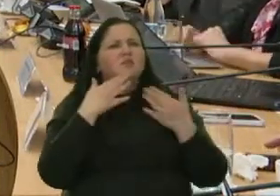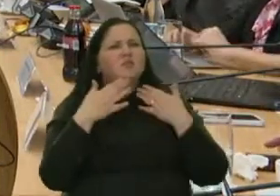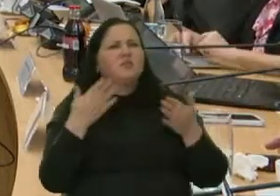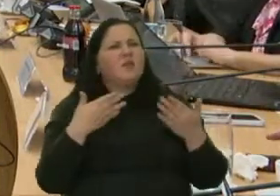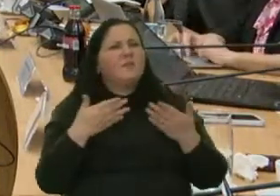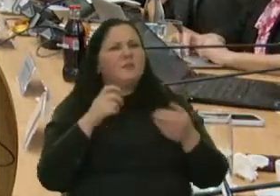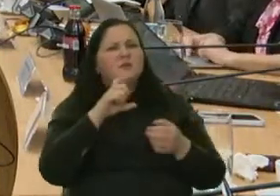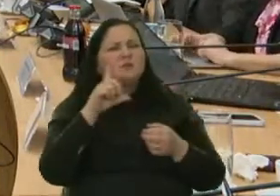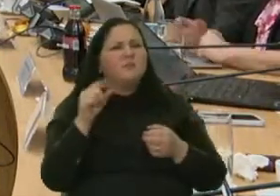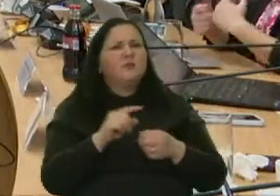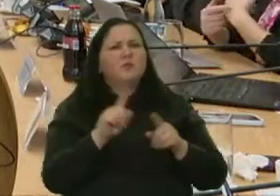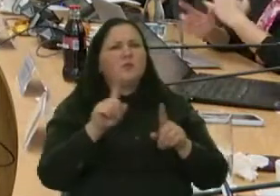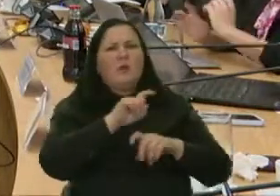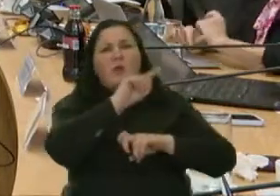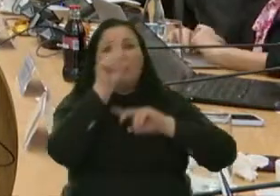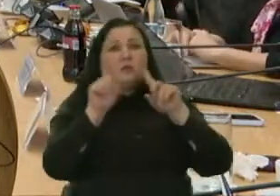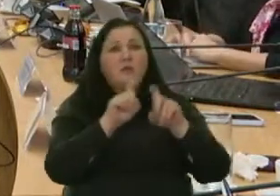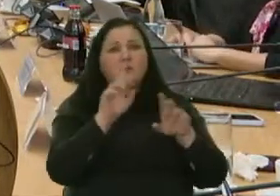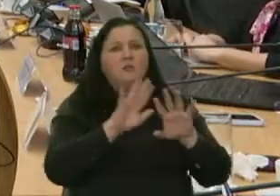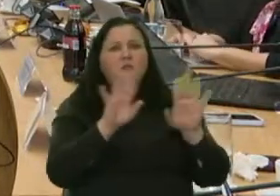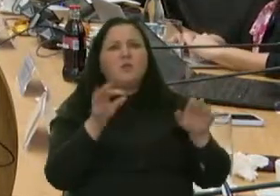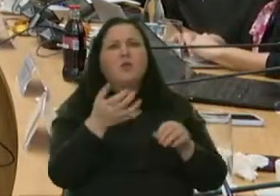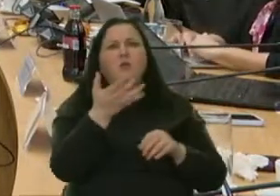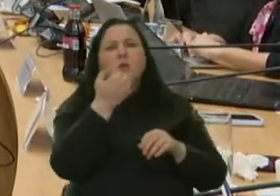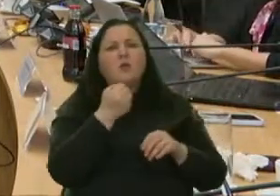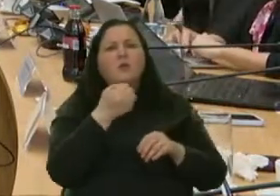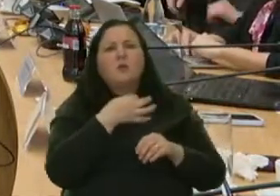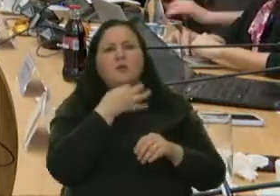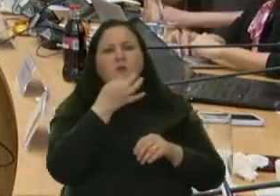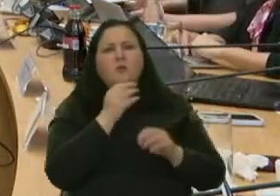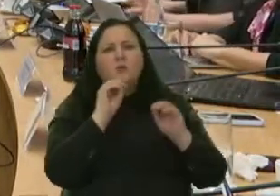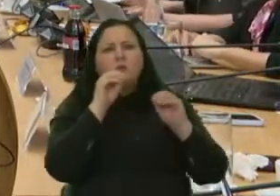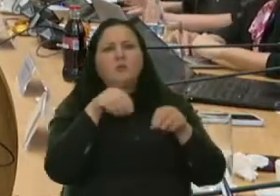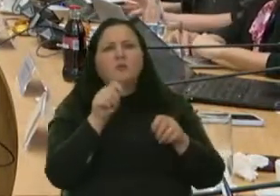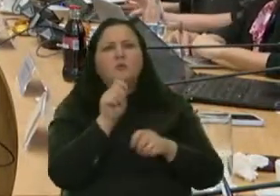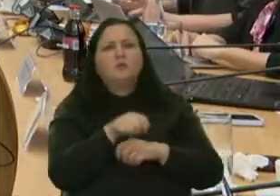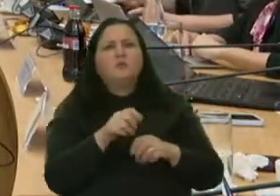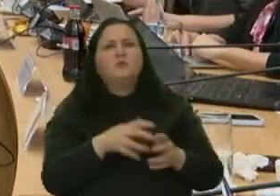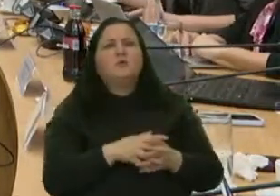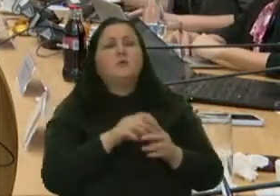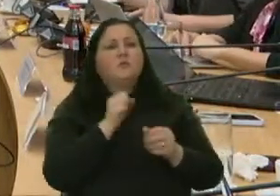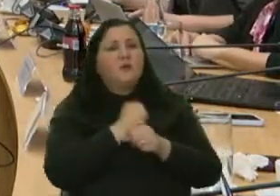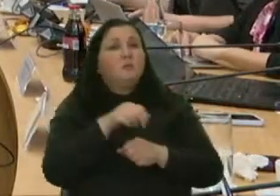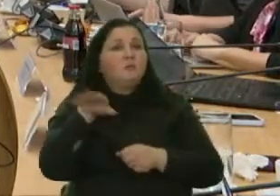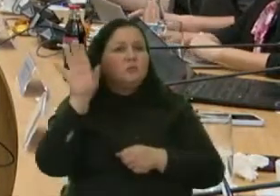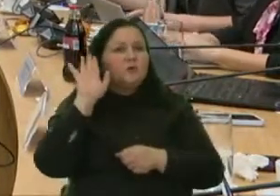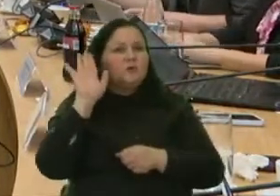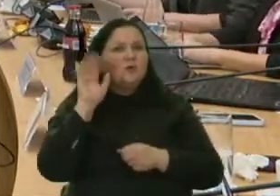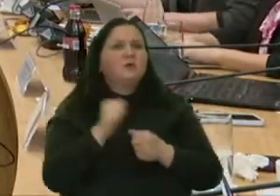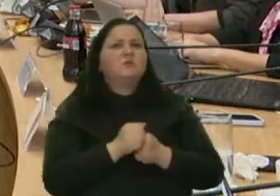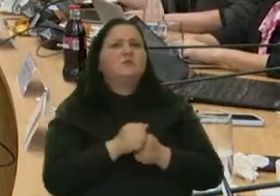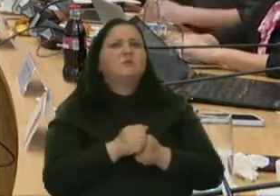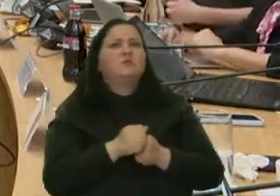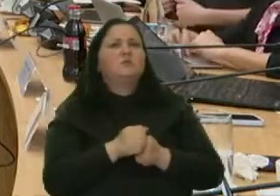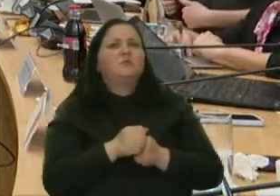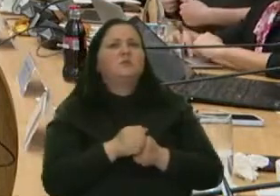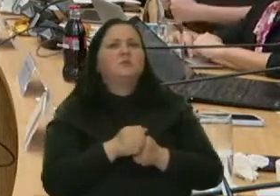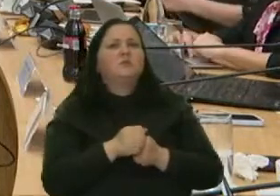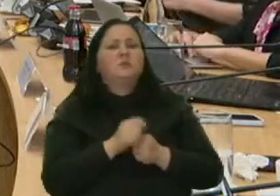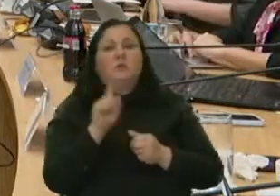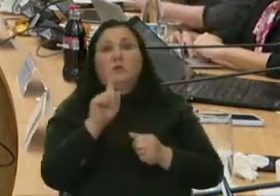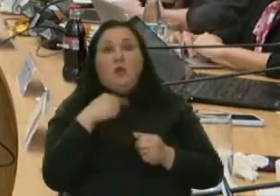domnul președinte nu mai întrebați lor de cuvânt nimic supuneți direct amendamentele face ridicare prin mână domnule consilier